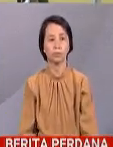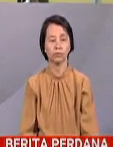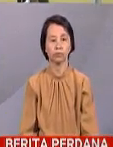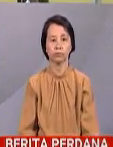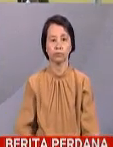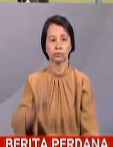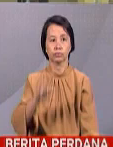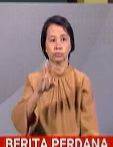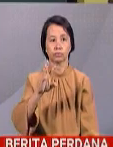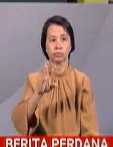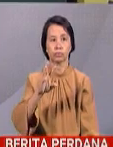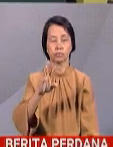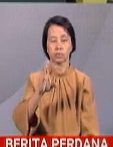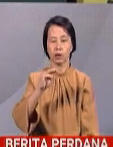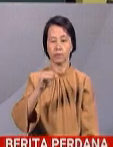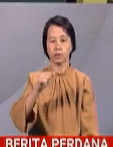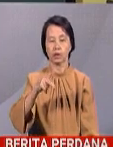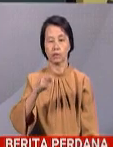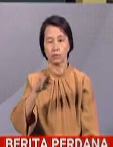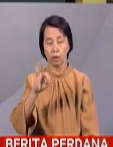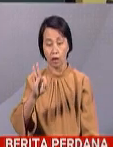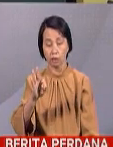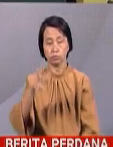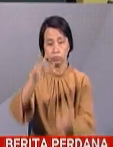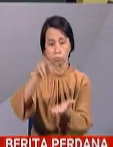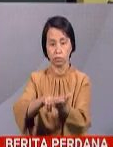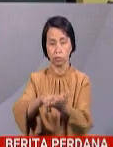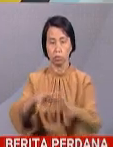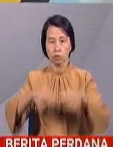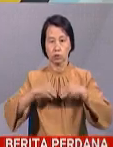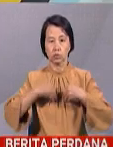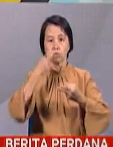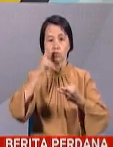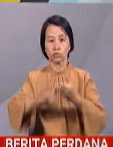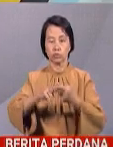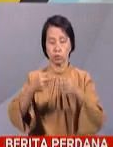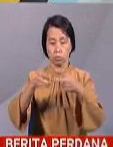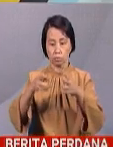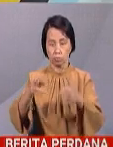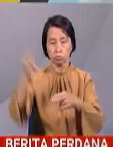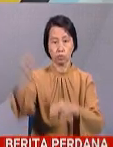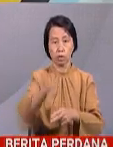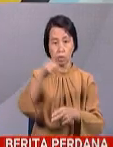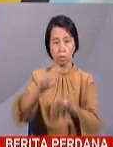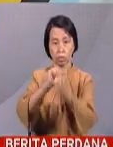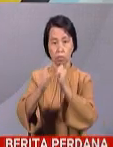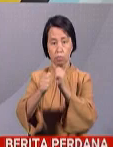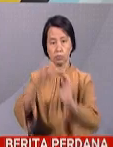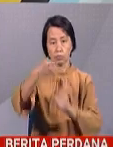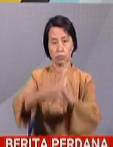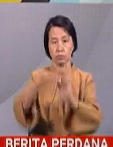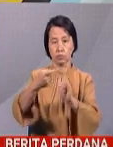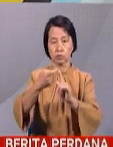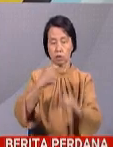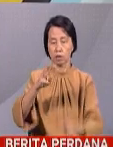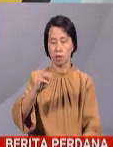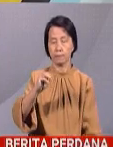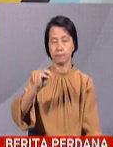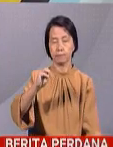persekutuan sukan para ASEAN apsf baru-baru ini mengesahkan menerima notis Rasmi pembatalan sukan para ASEAN daripada